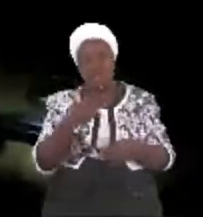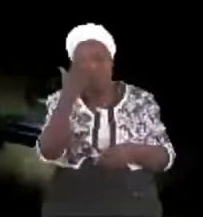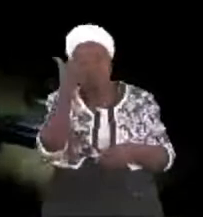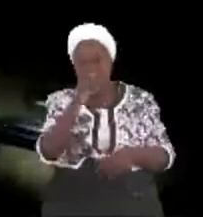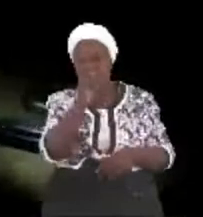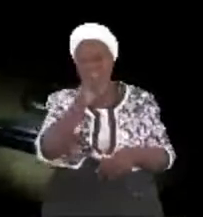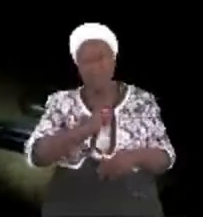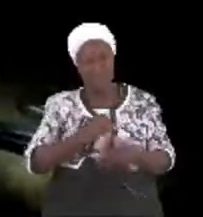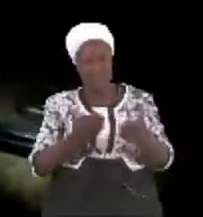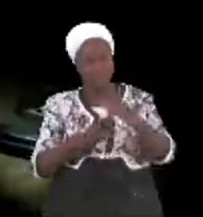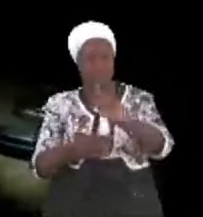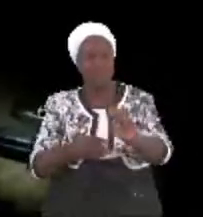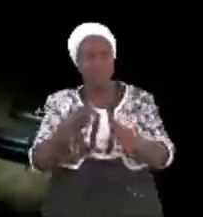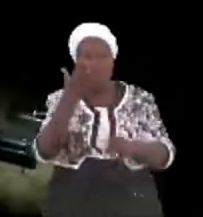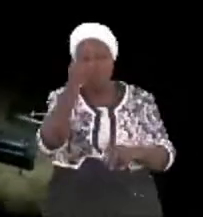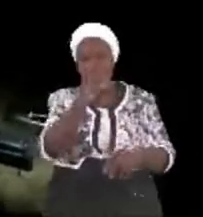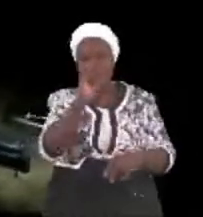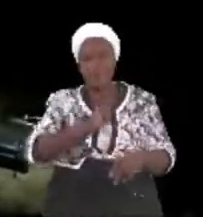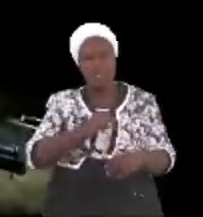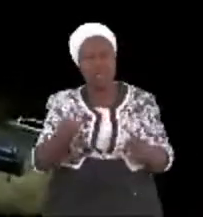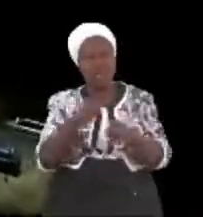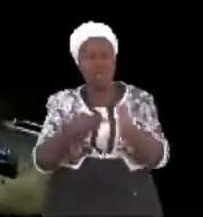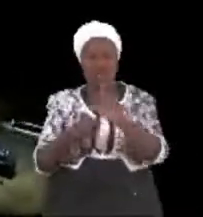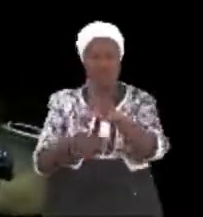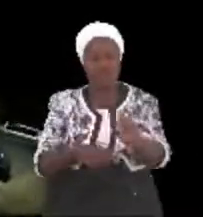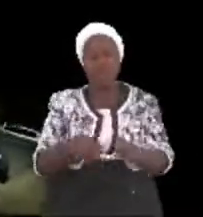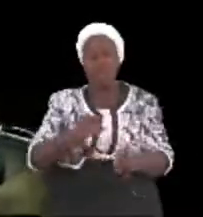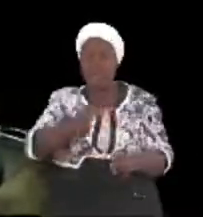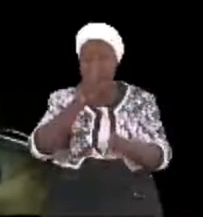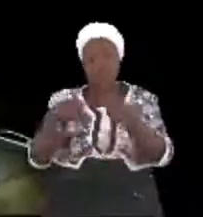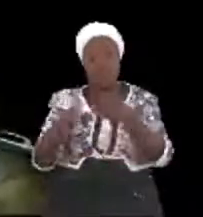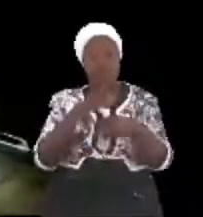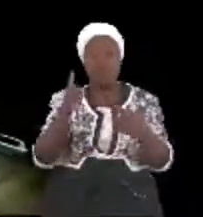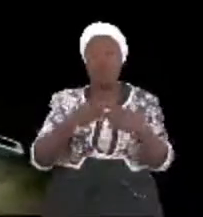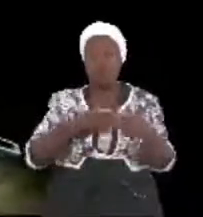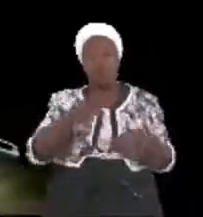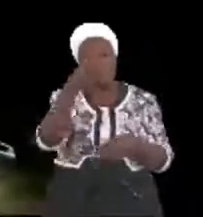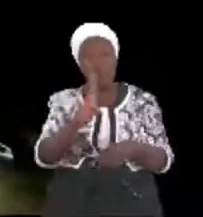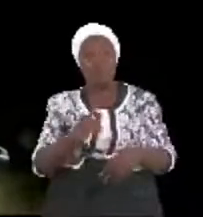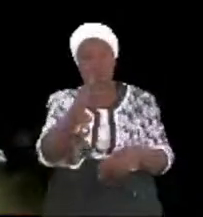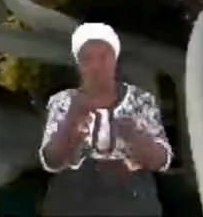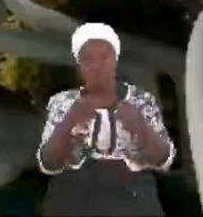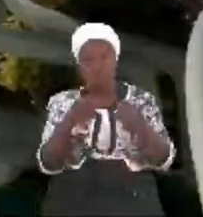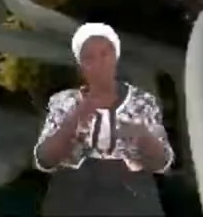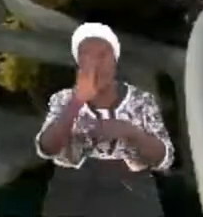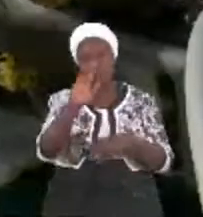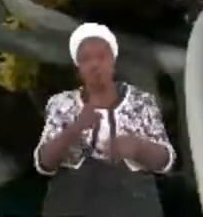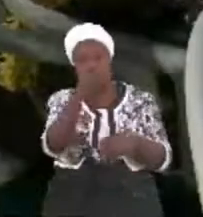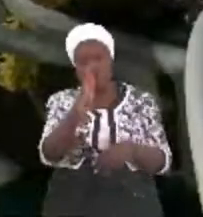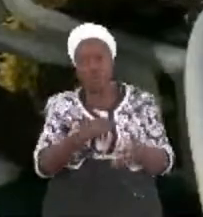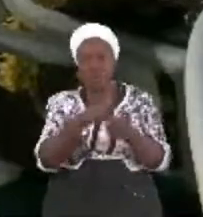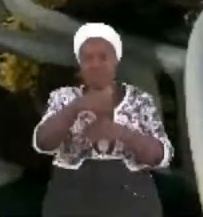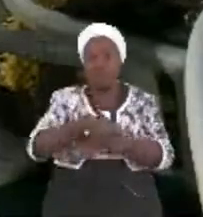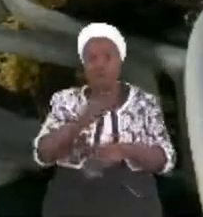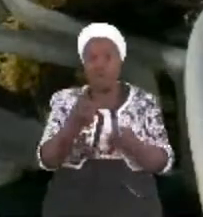là? Pourquoi suis-je comme ça? Je retourne à mon Dieu. Tu reviendras à ton Dieu ce soir. Tu